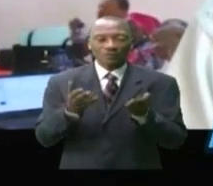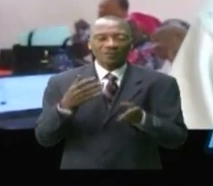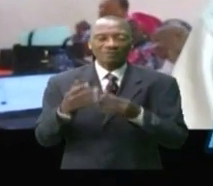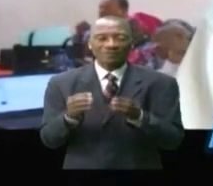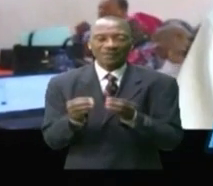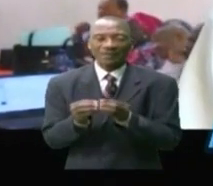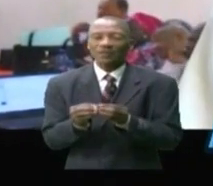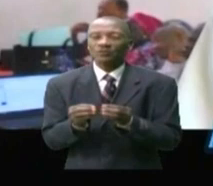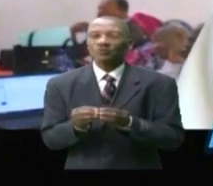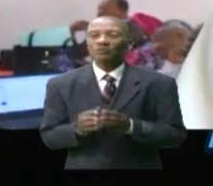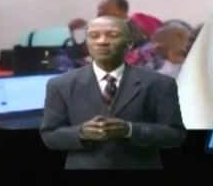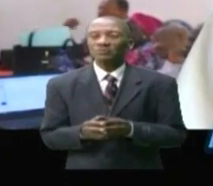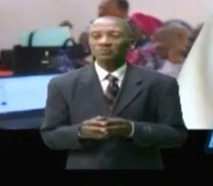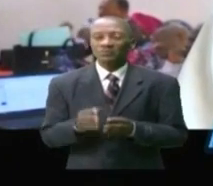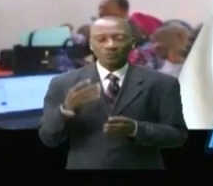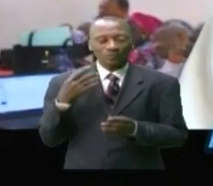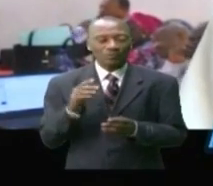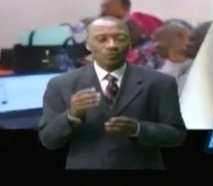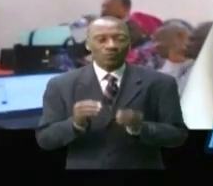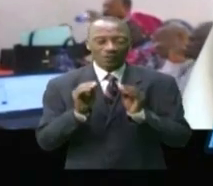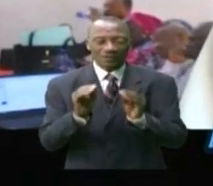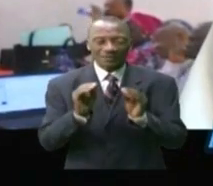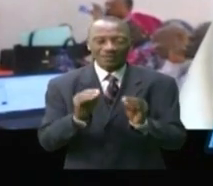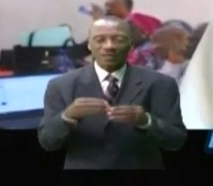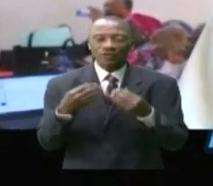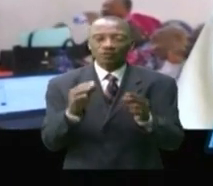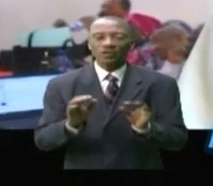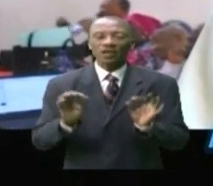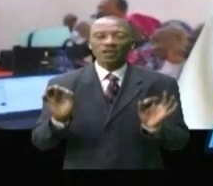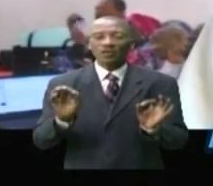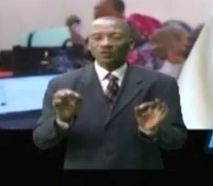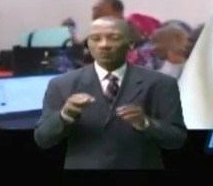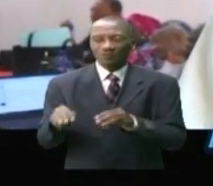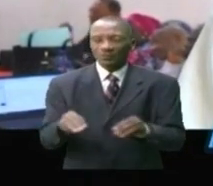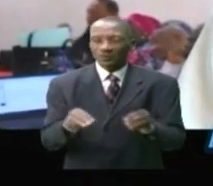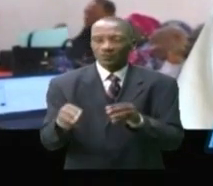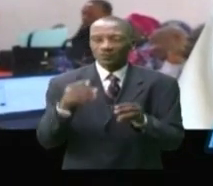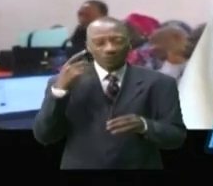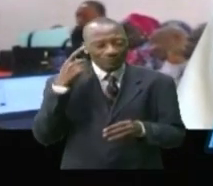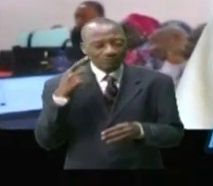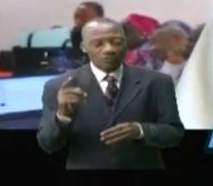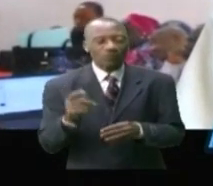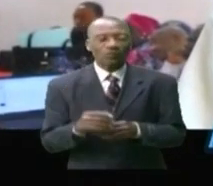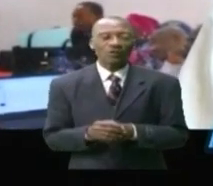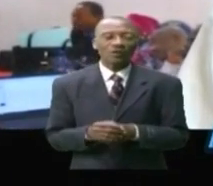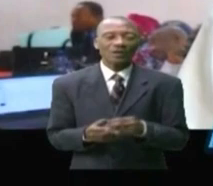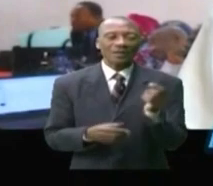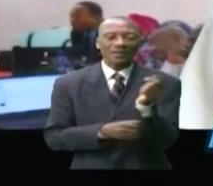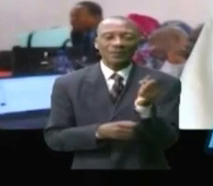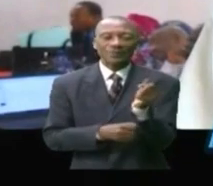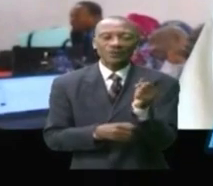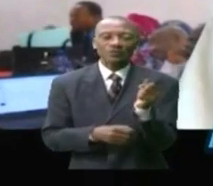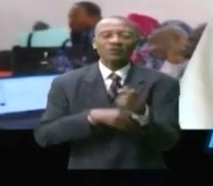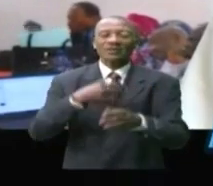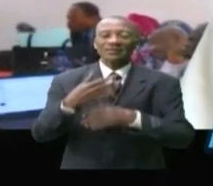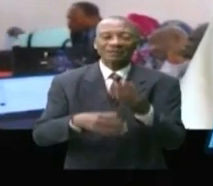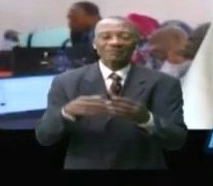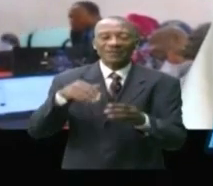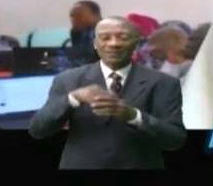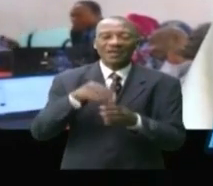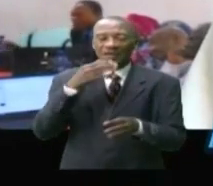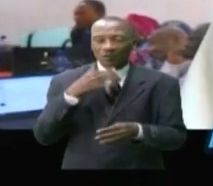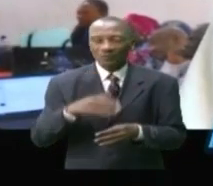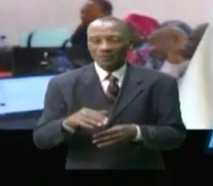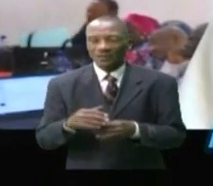de la mère et de l'enfant et la vaccination. Donc il y a vraiment différentes thématiques sur lesquelles les gens sont en train de réfléchir